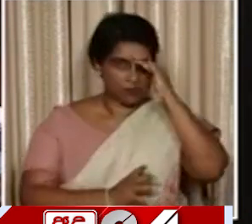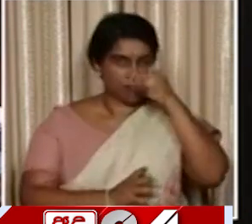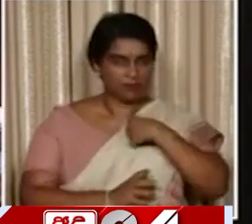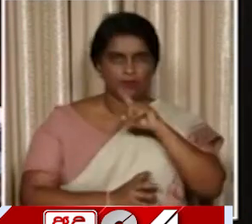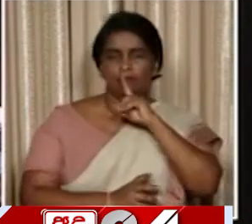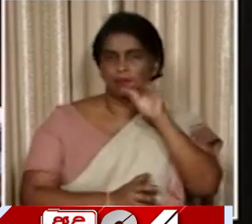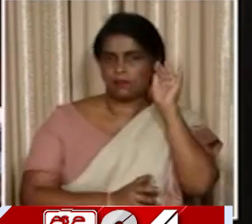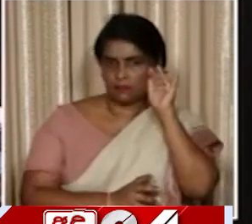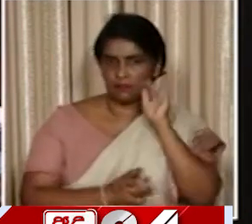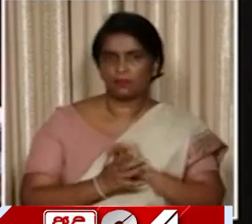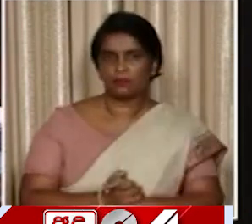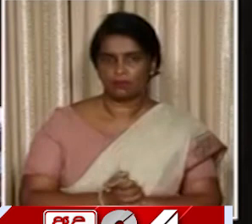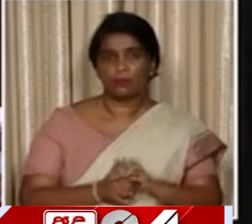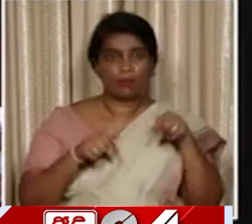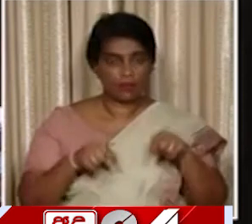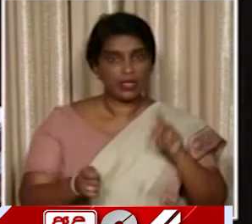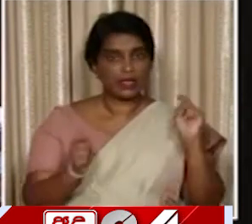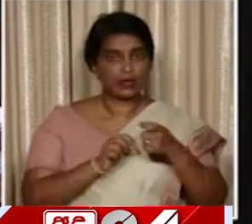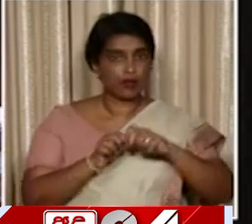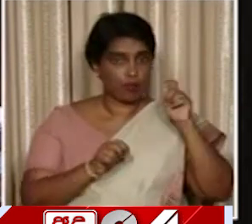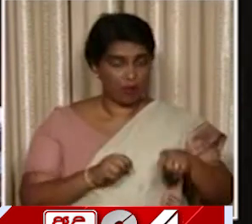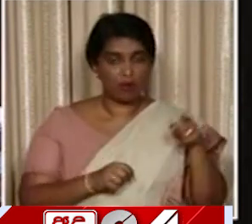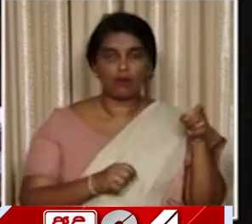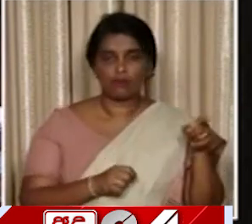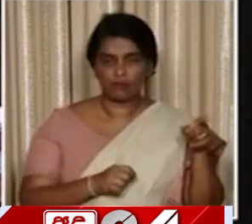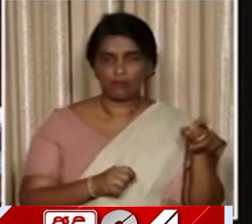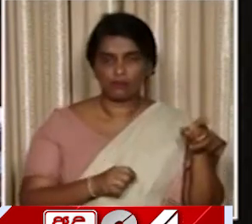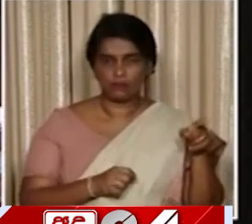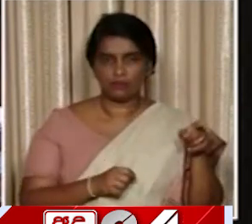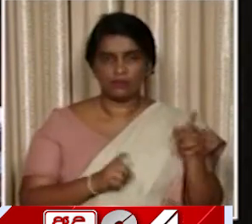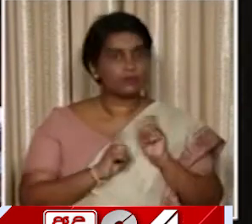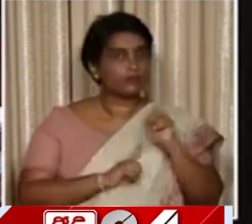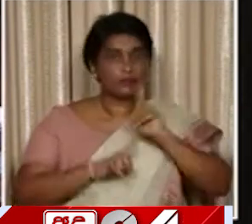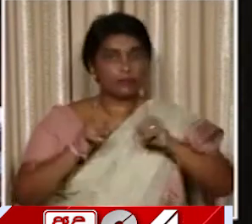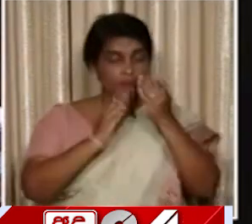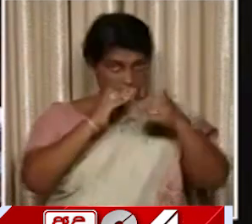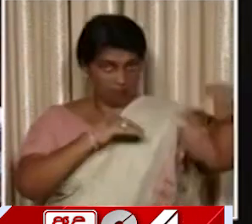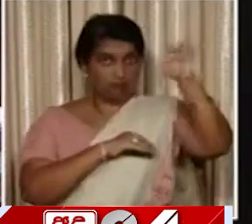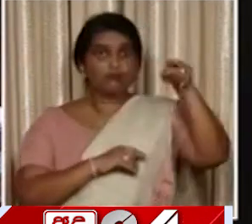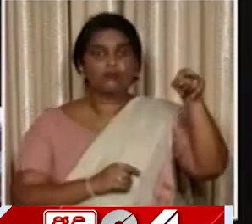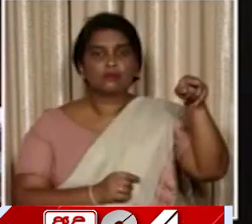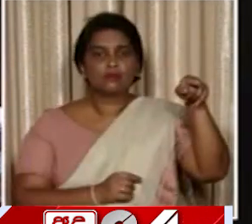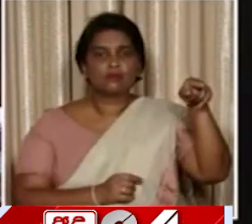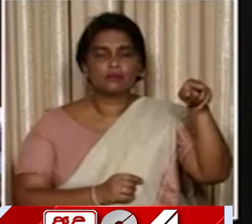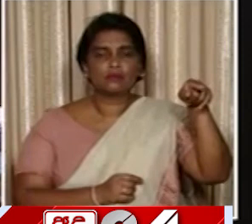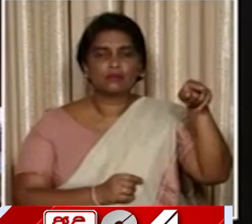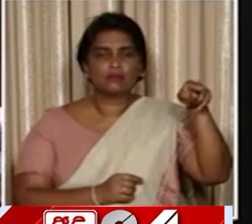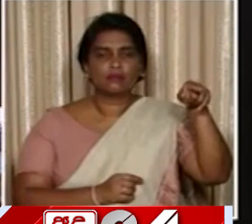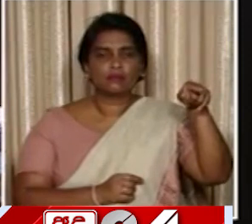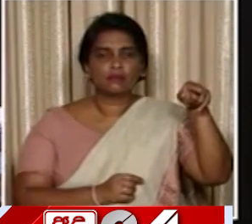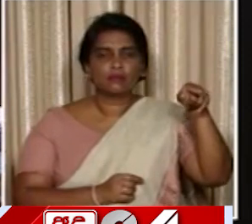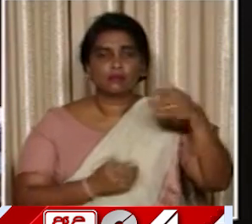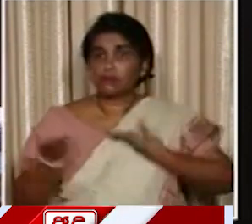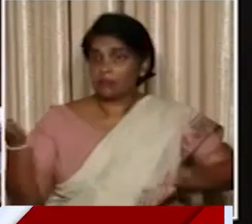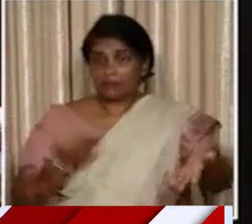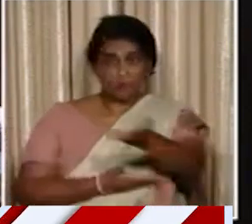mana? Mee danti na cricket board ni, mee parlimen tu ready ahilin tu tiende. Mee apa itu